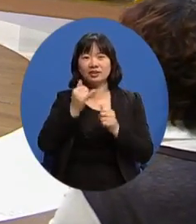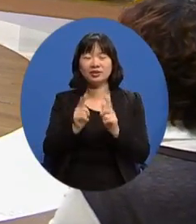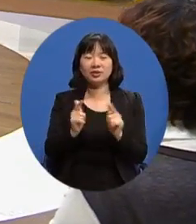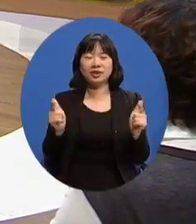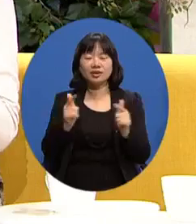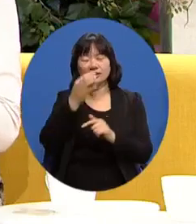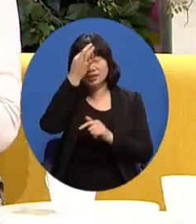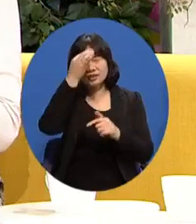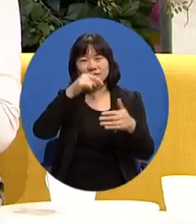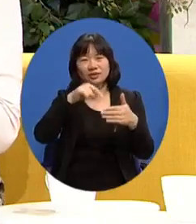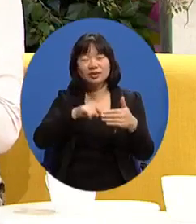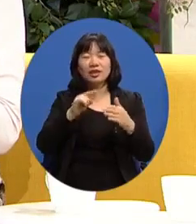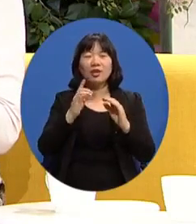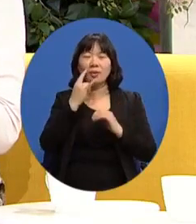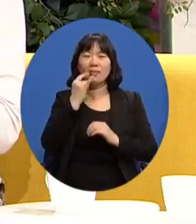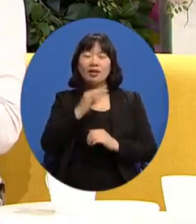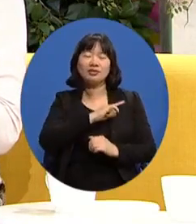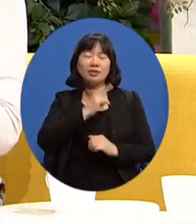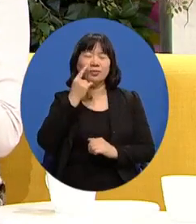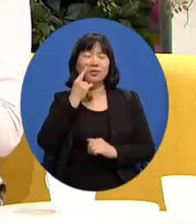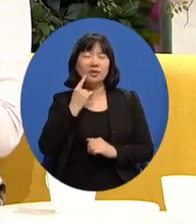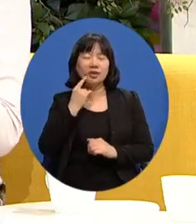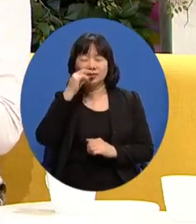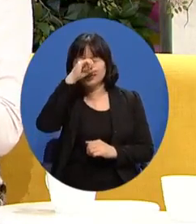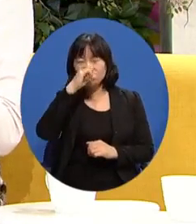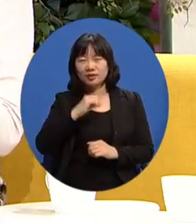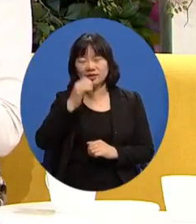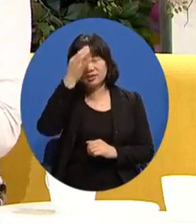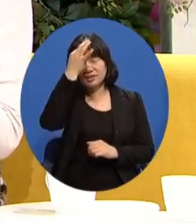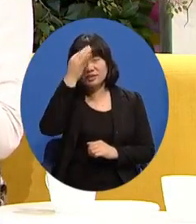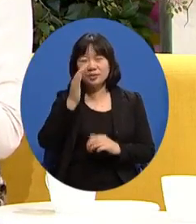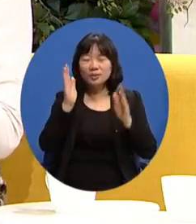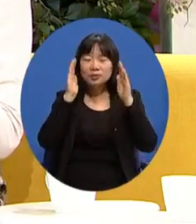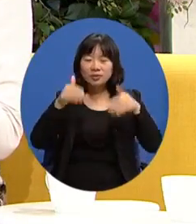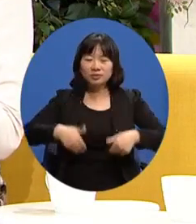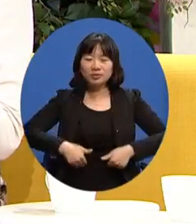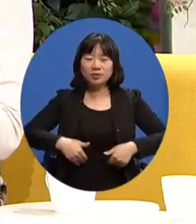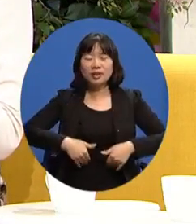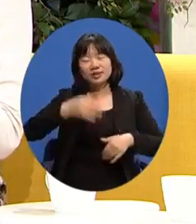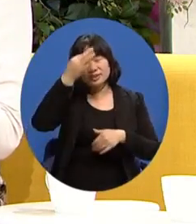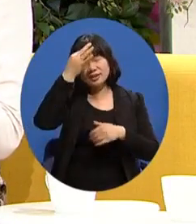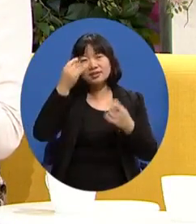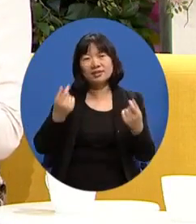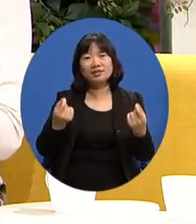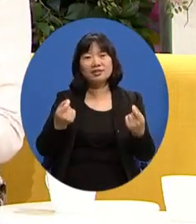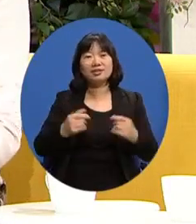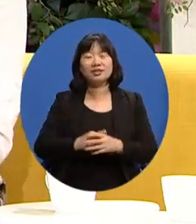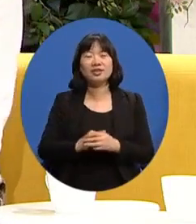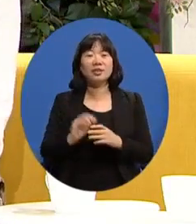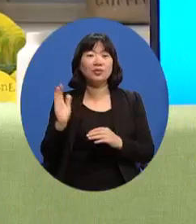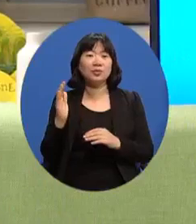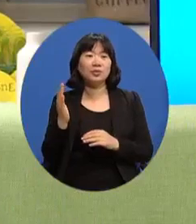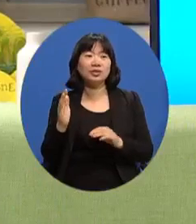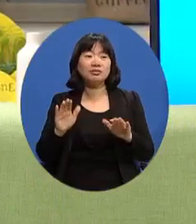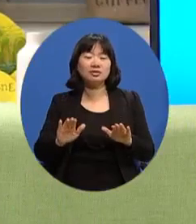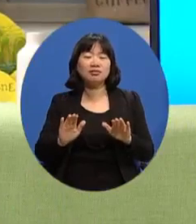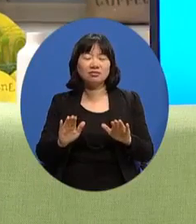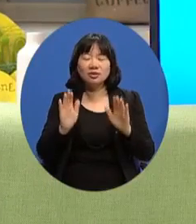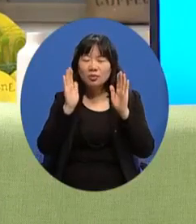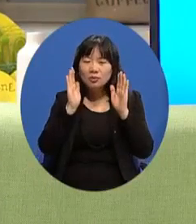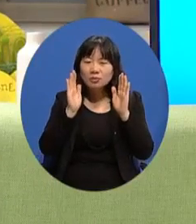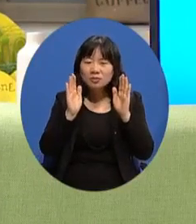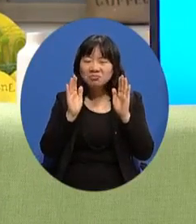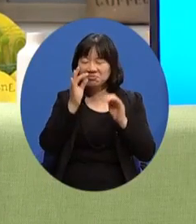재능 중에서 엄마들이 제일 부러워하고 좋아하는 재능이 공부에 필요한 재능들이 아닌가 싶어요. 그렇죠. 네. 네, 요즘에는요 공부도